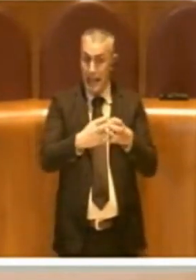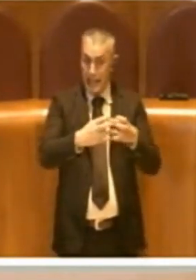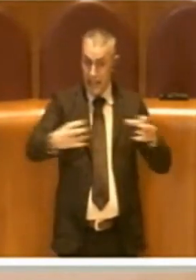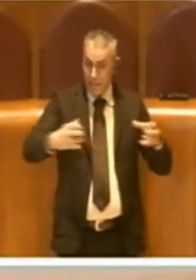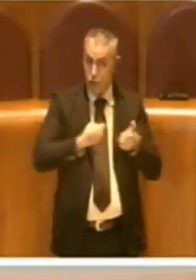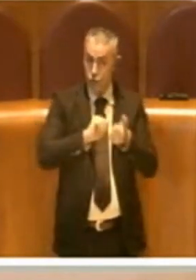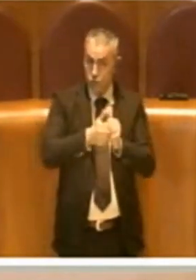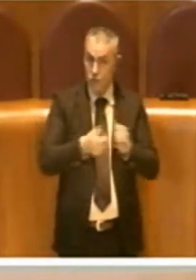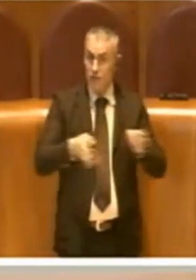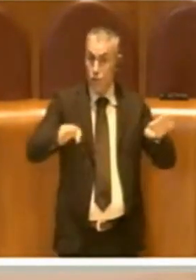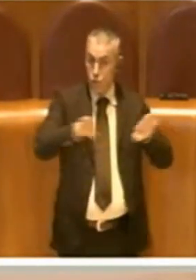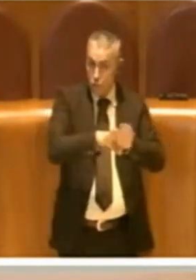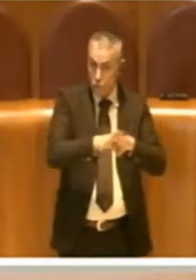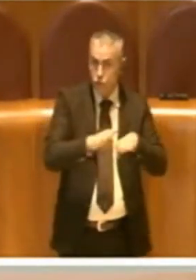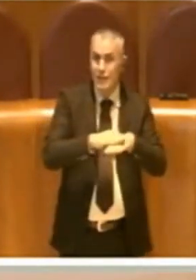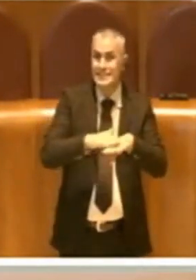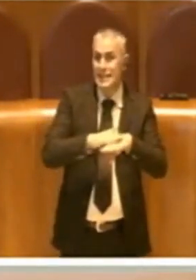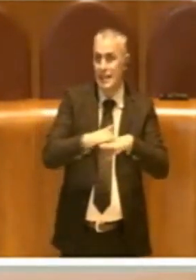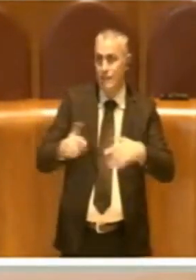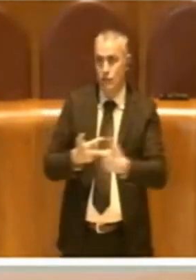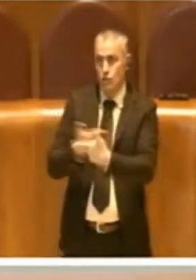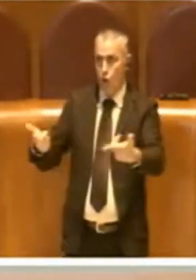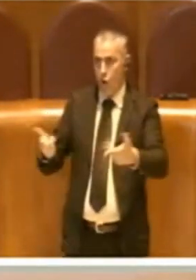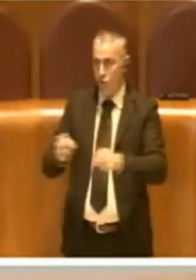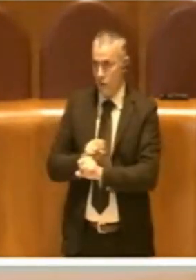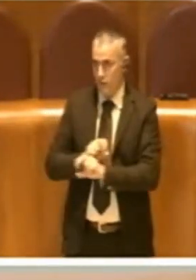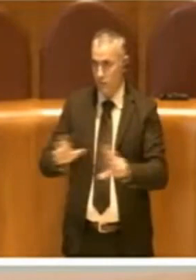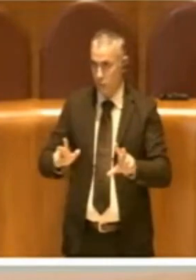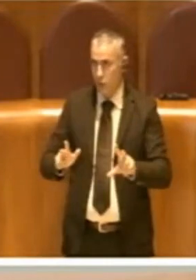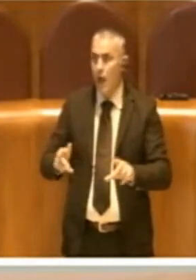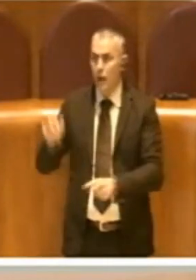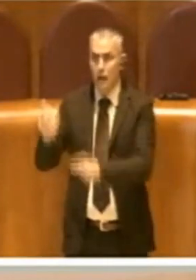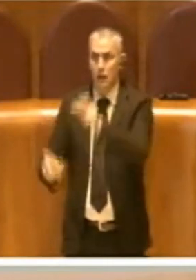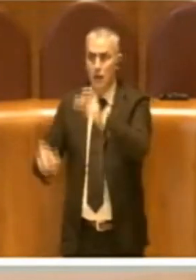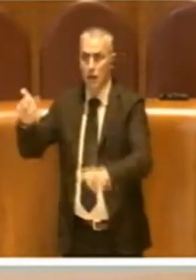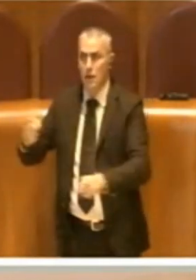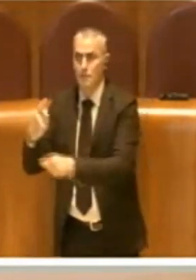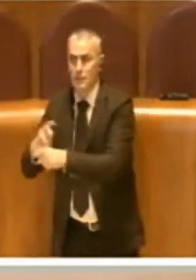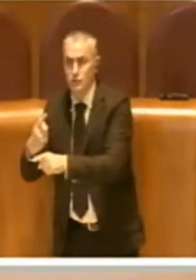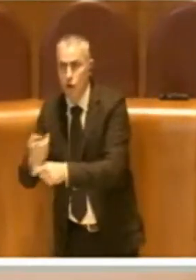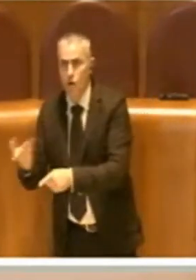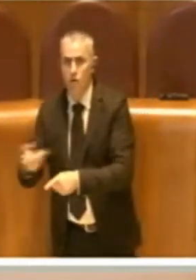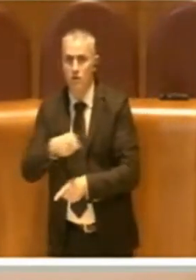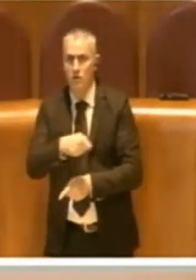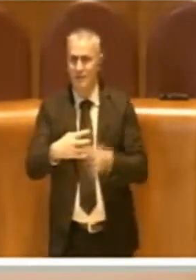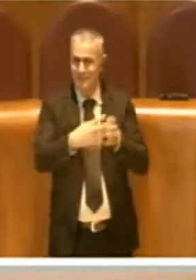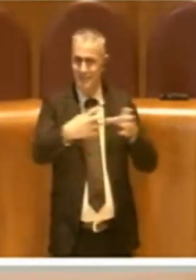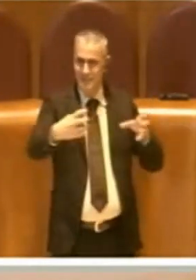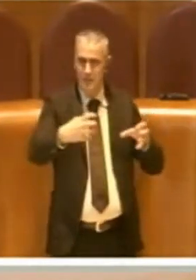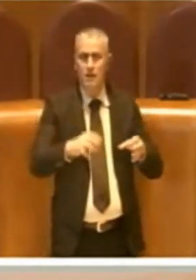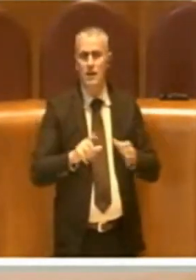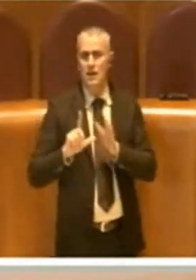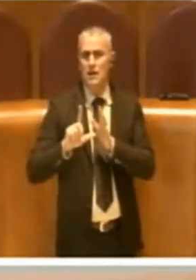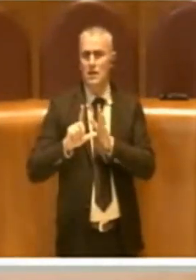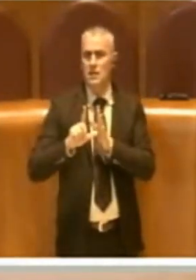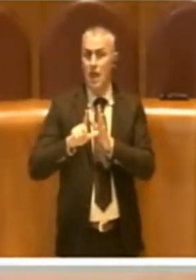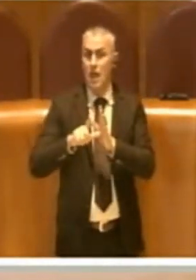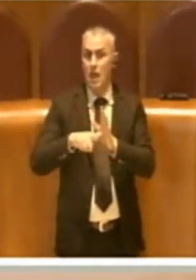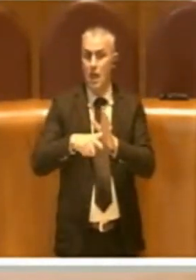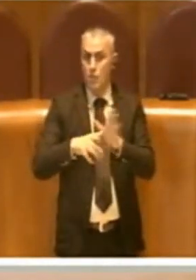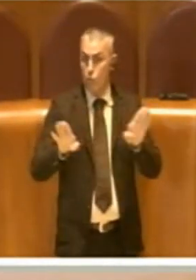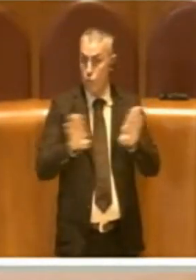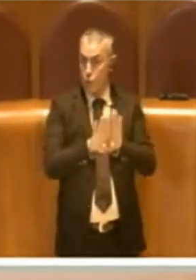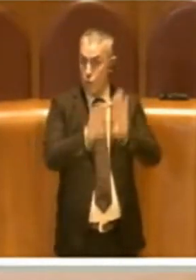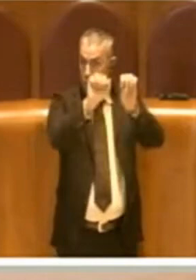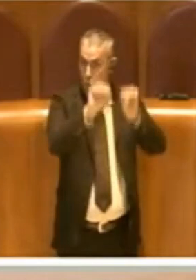alla cittadinanza, rischiare che le strutture diventino oggetto di atti di vandalismo